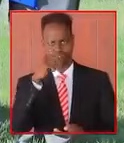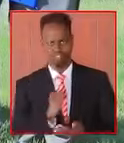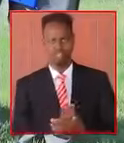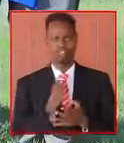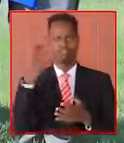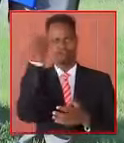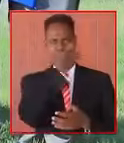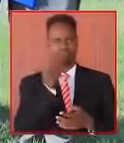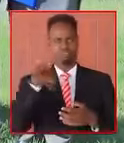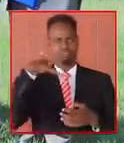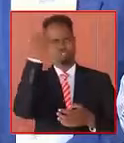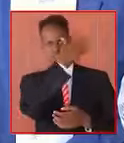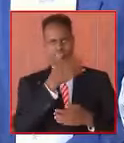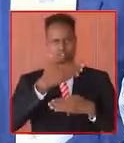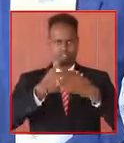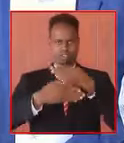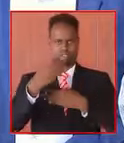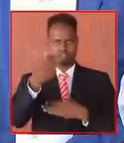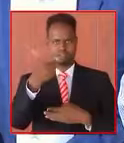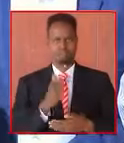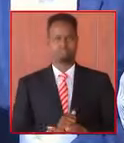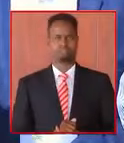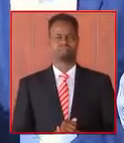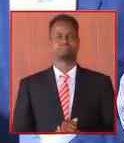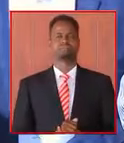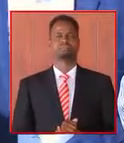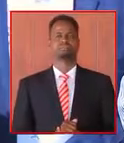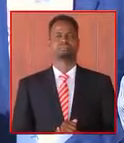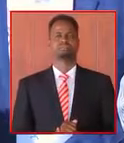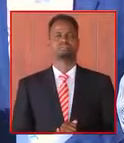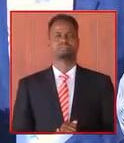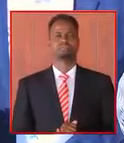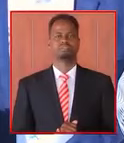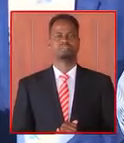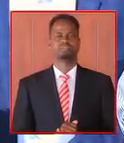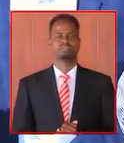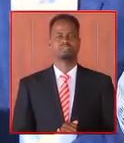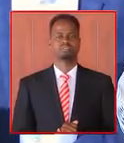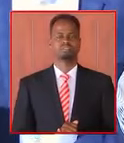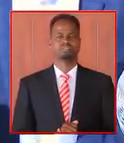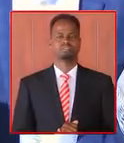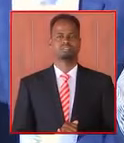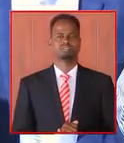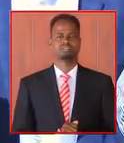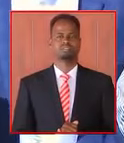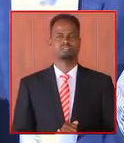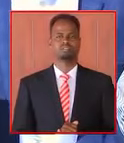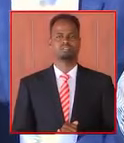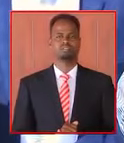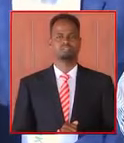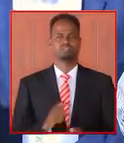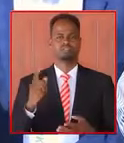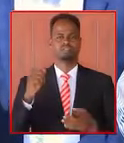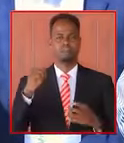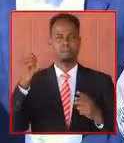تذكر دولد يقل عصدهم وايسكم بيت واي وحكا وضع الشبعية هروب ريت لقالها